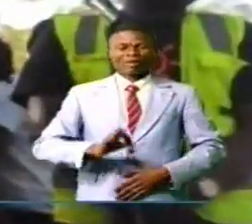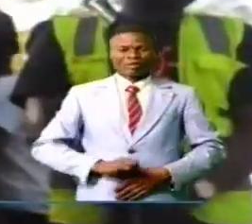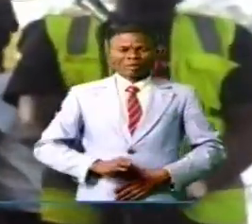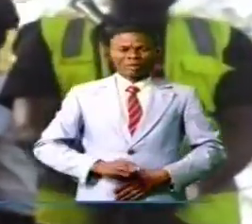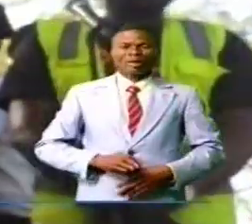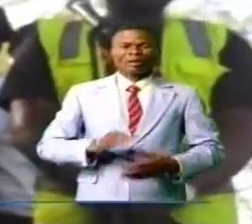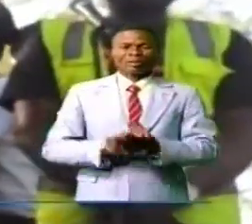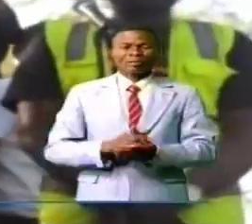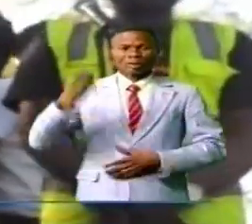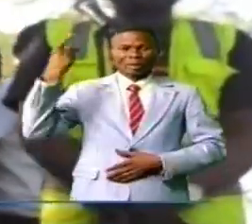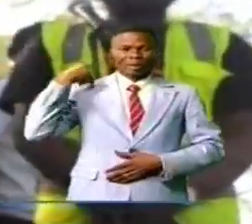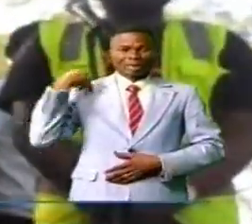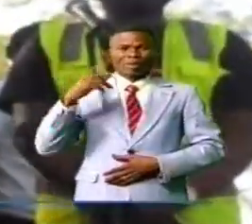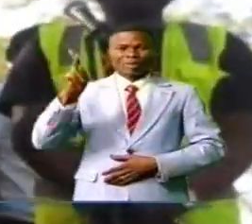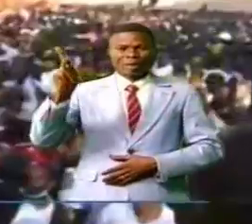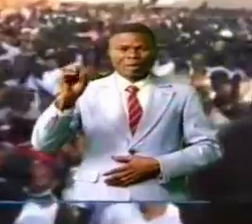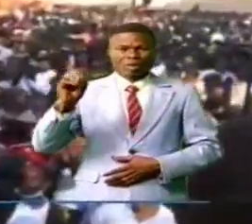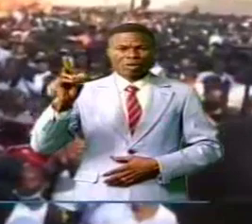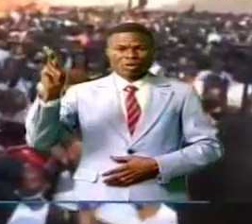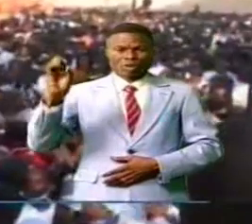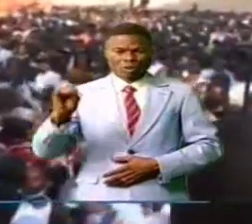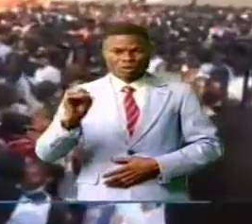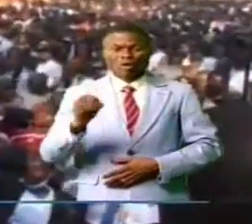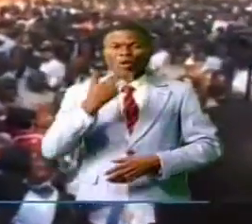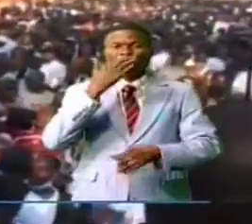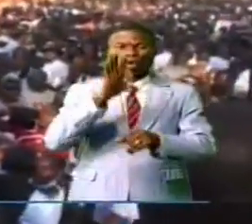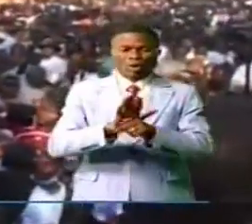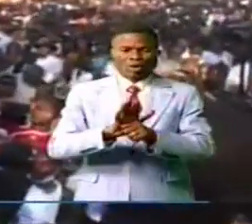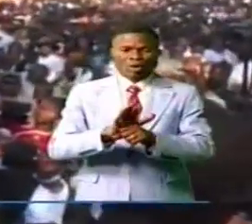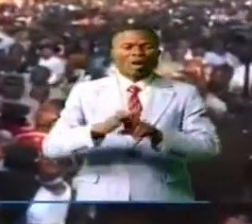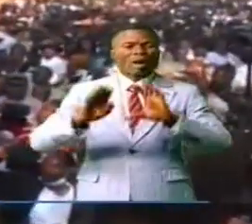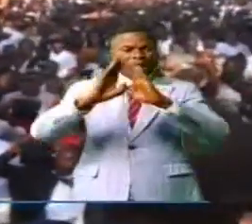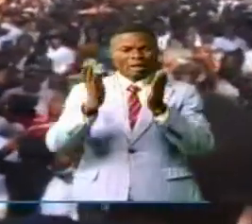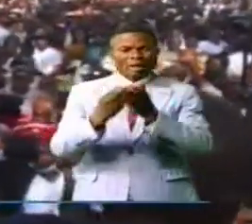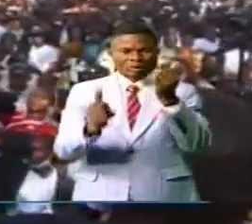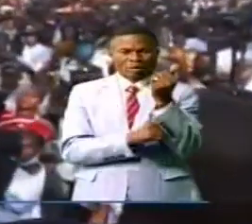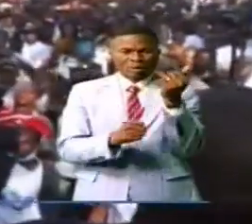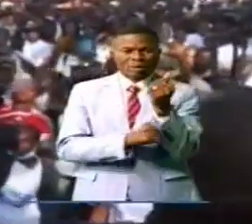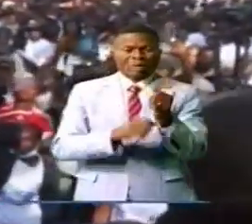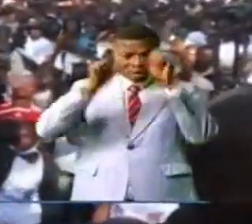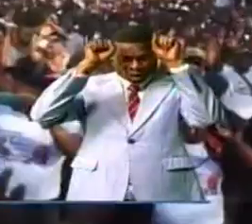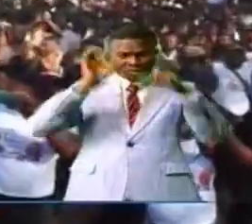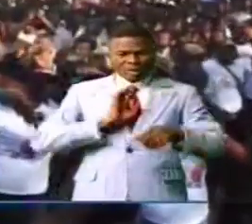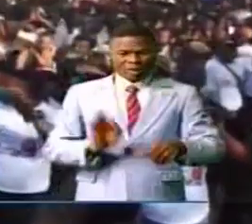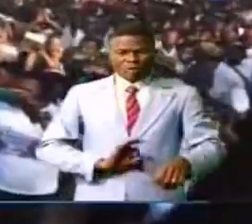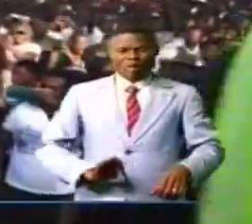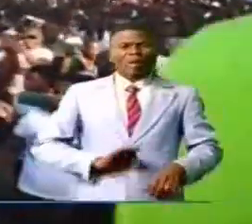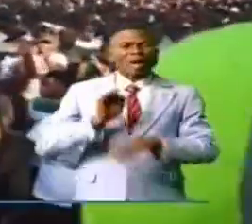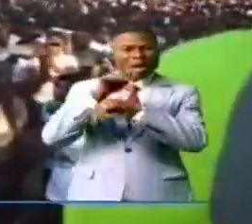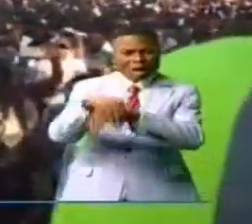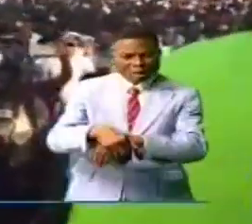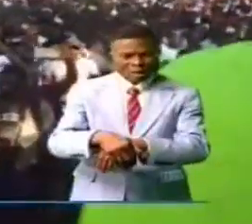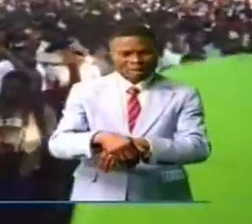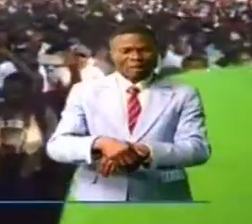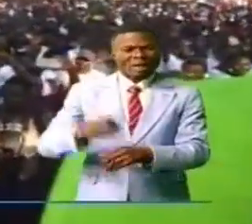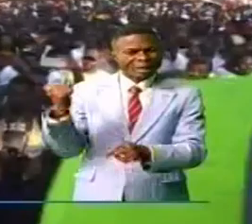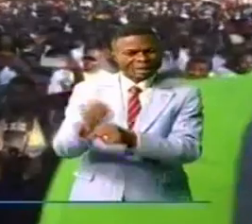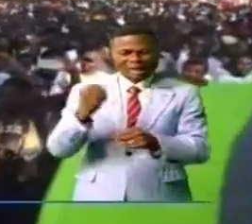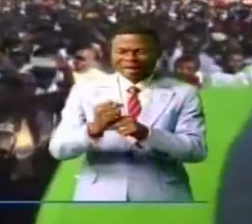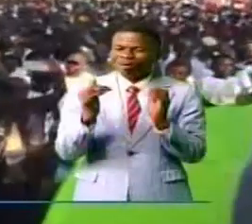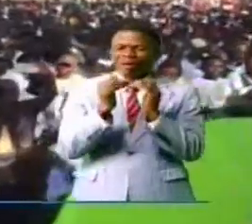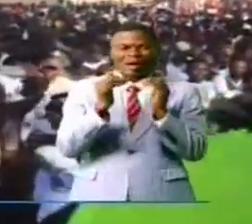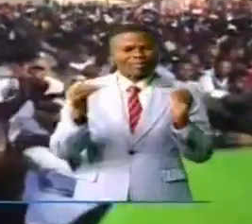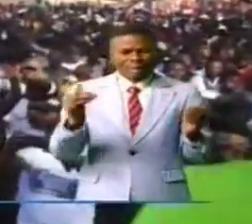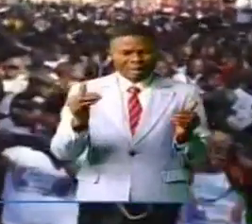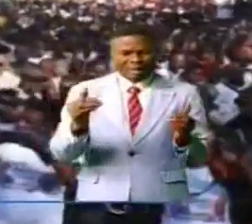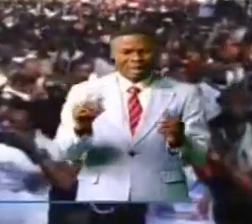parole, l'honorable Coco Jacques Moulongo a rassuré aux créseurs de l'implication du chef de l'État pour qu'ils exploitent en toute